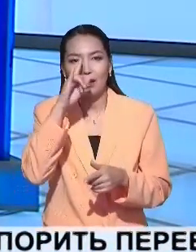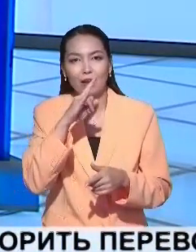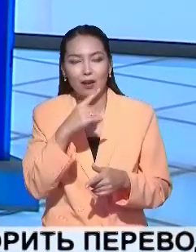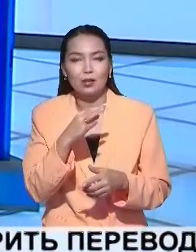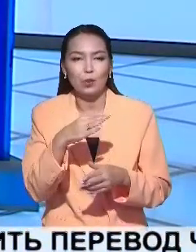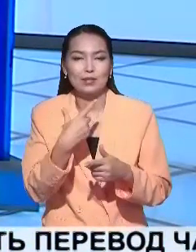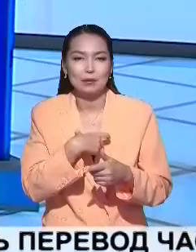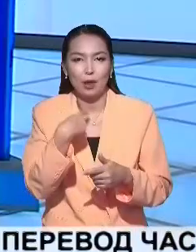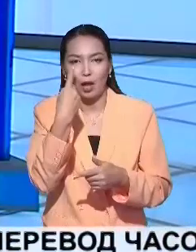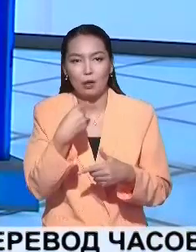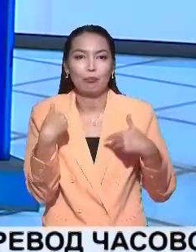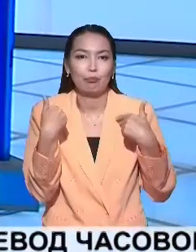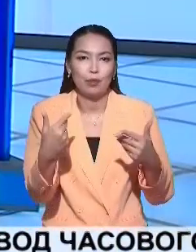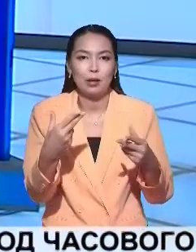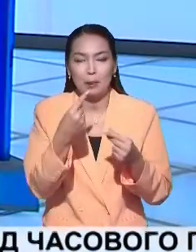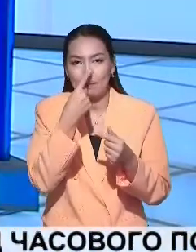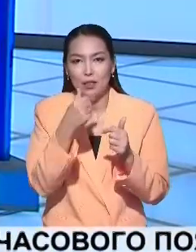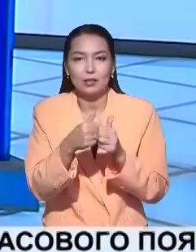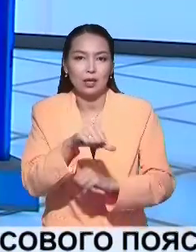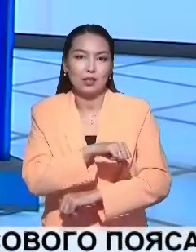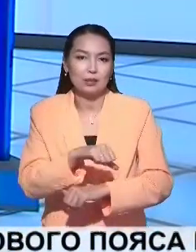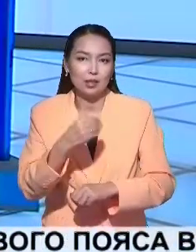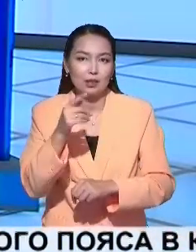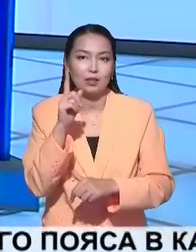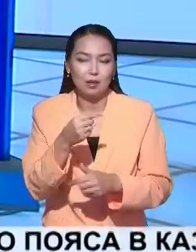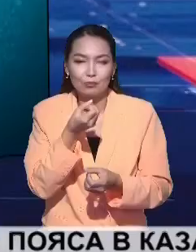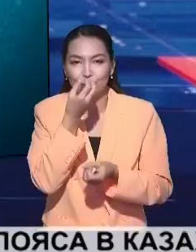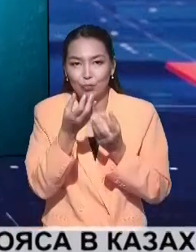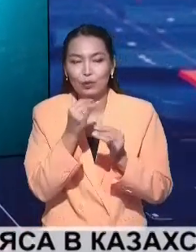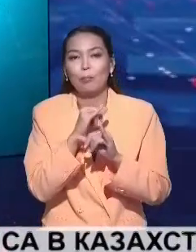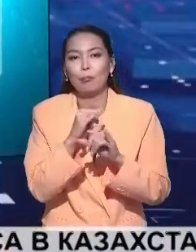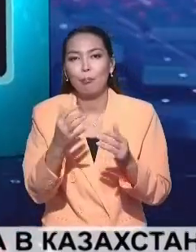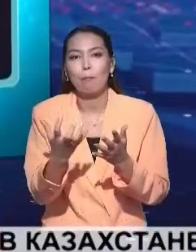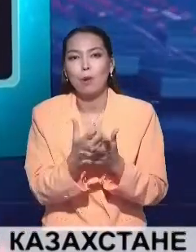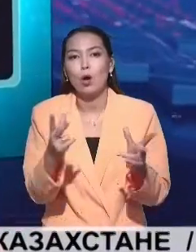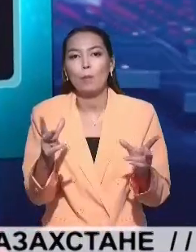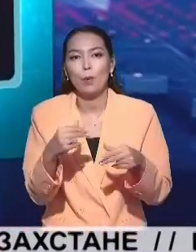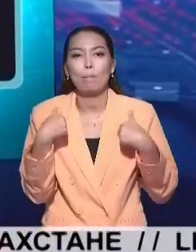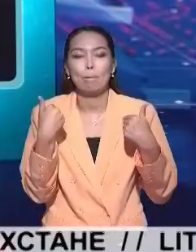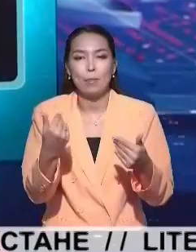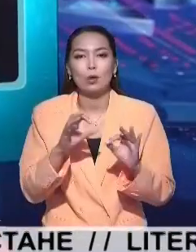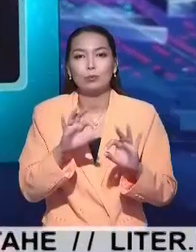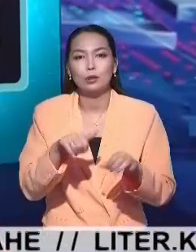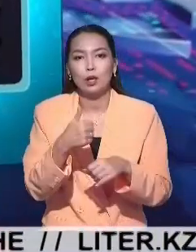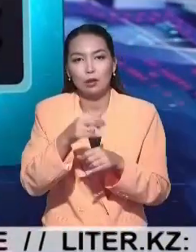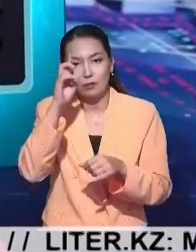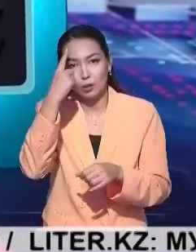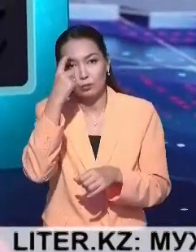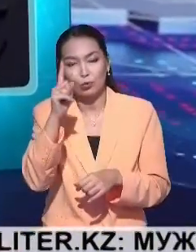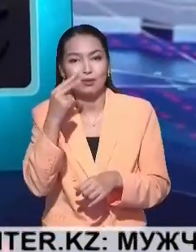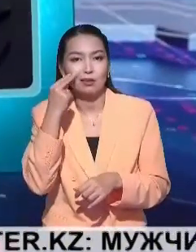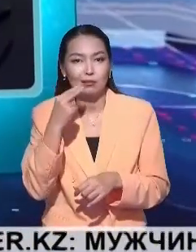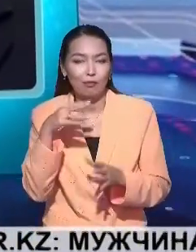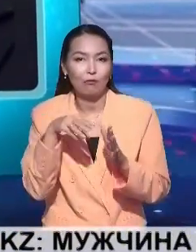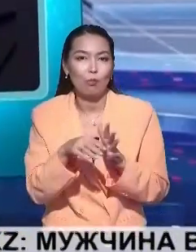президент пожелал ближайшим соседям успехов, а также процветания и благополучия. В поздравительном послании глава государства подчеркнул, что Китай